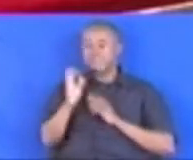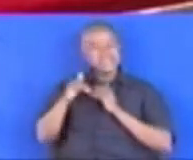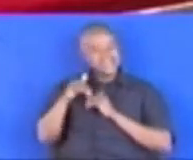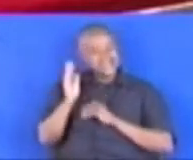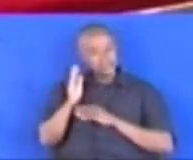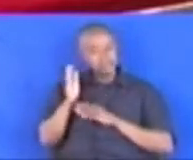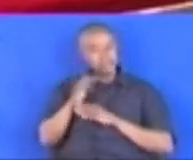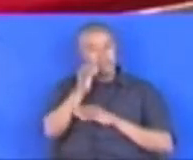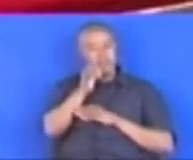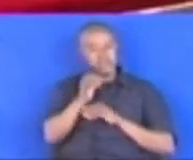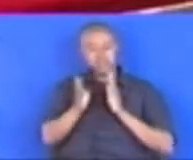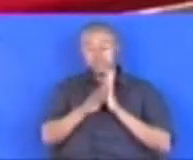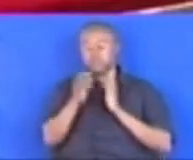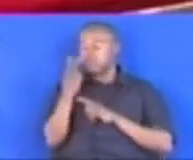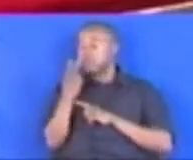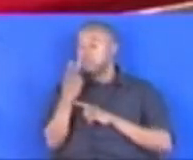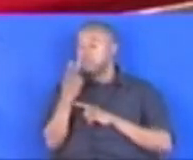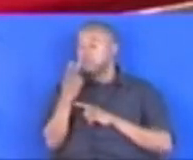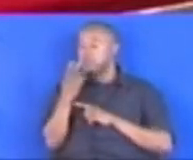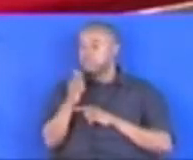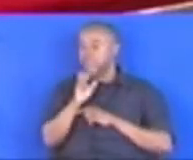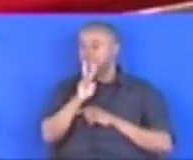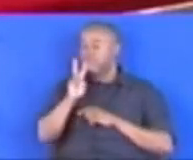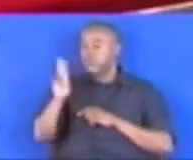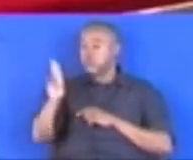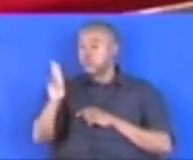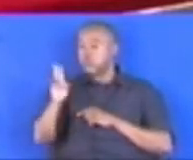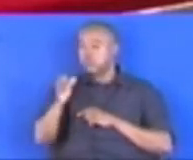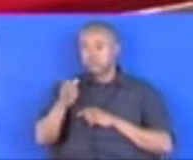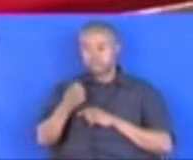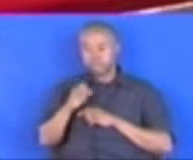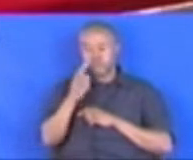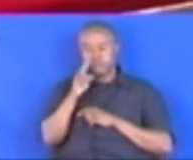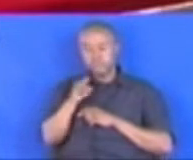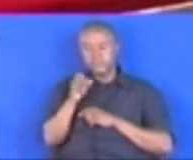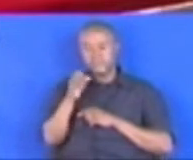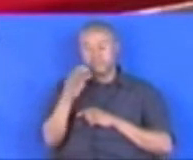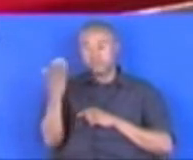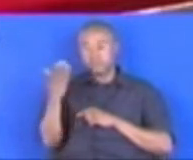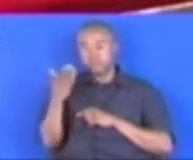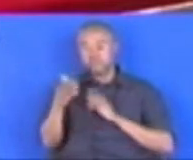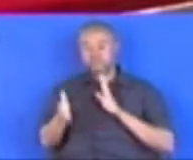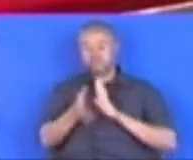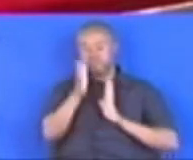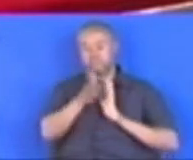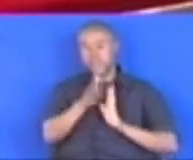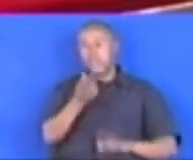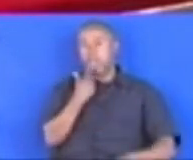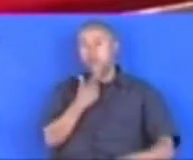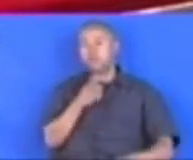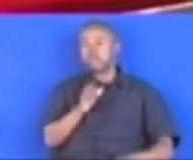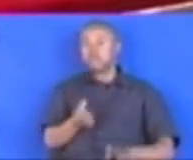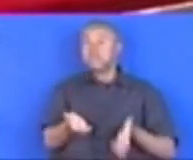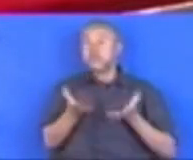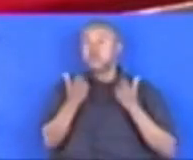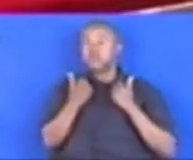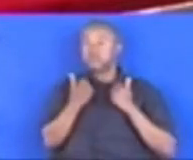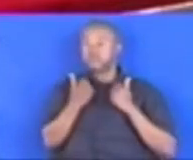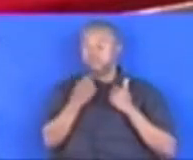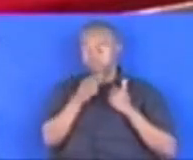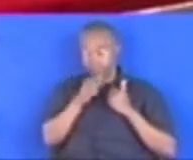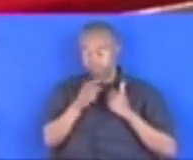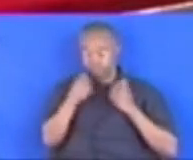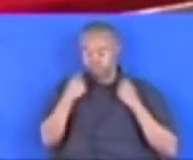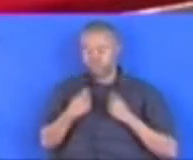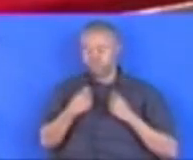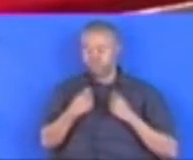hususani 92% ya VVU milioni 1.36 walianzishiwa dawa na waliweza kufubaza virusi